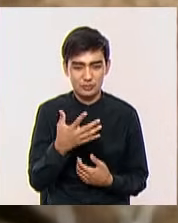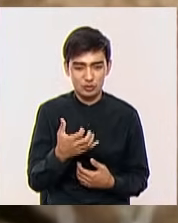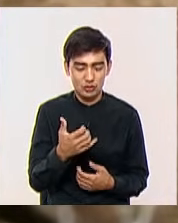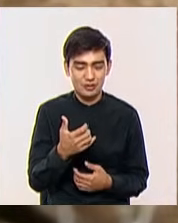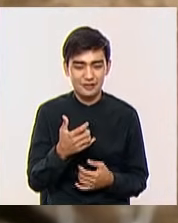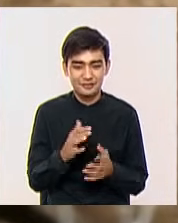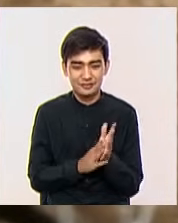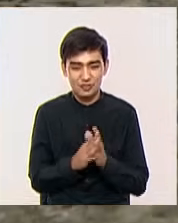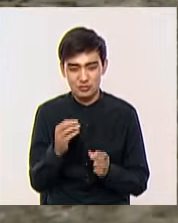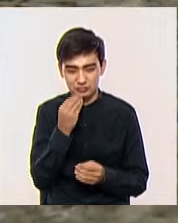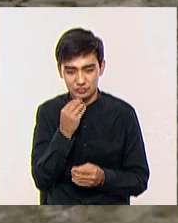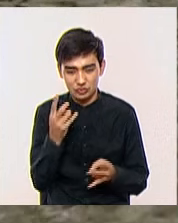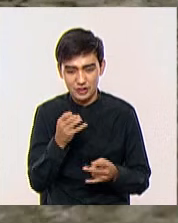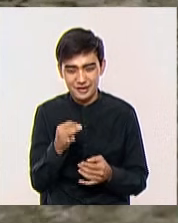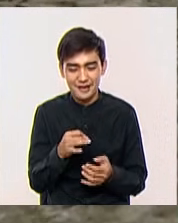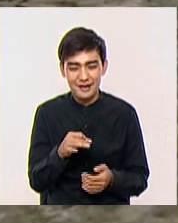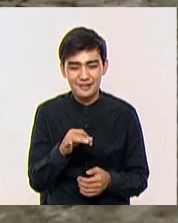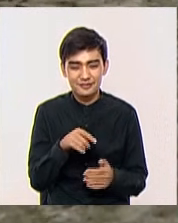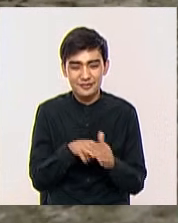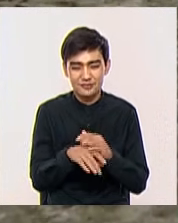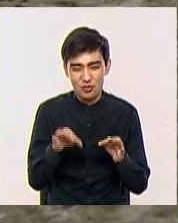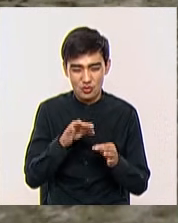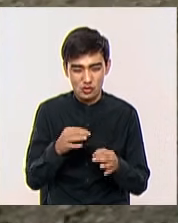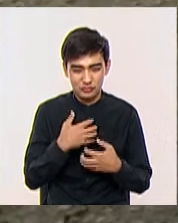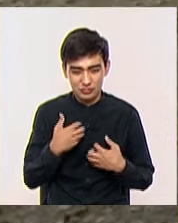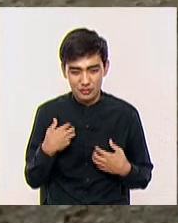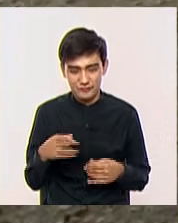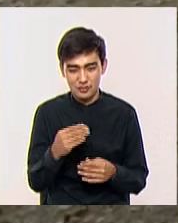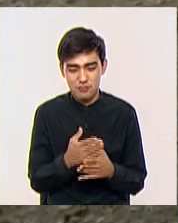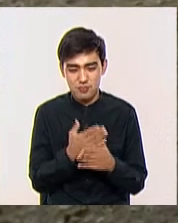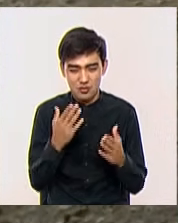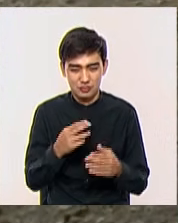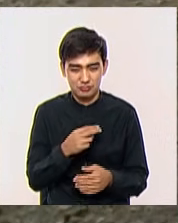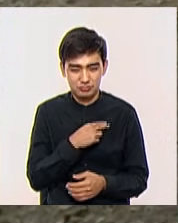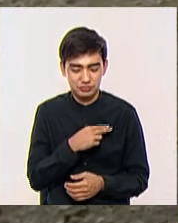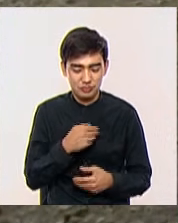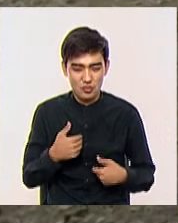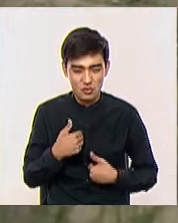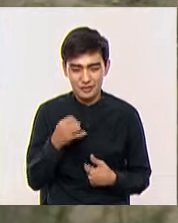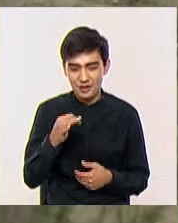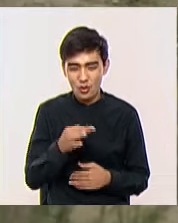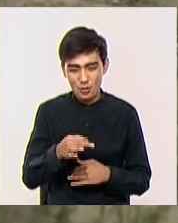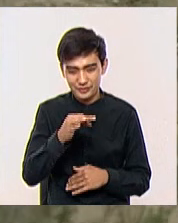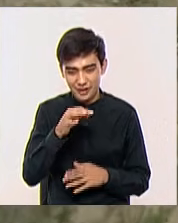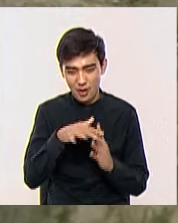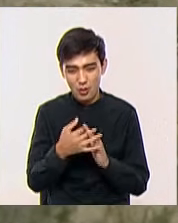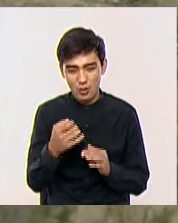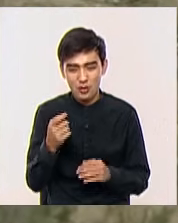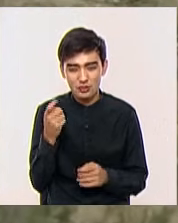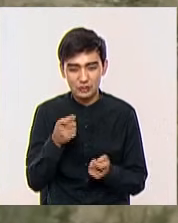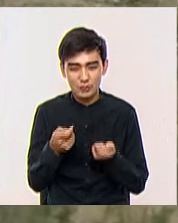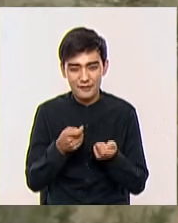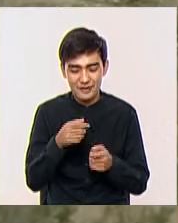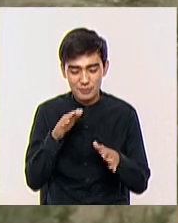шөп азық керек дейді. Ал қорадағы төрт түлі қазіргі қуаңшылықта одан да көп азыққа мұқтаж. Облыстың ауыл шаруашылық басқармасы үкімет